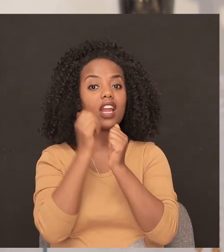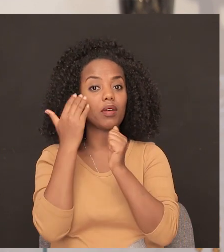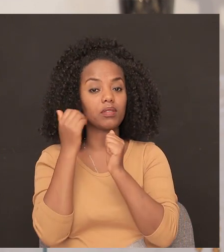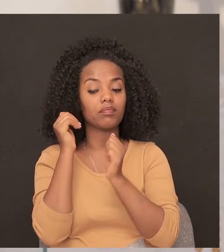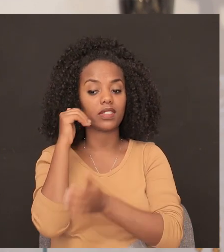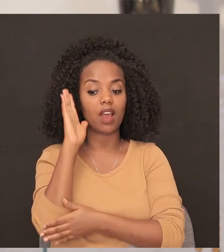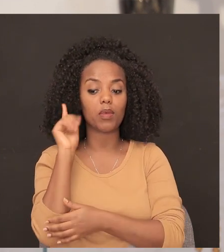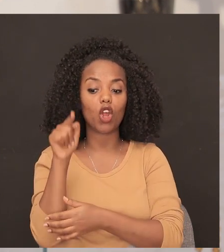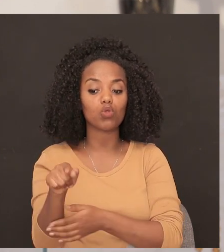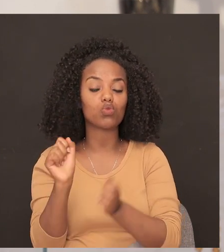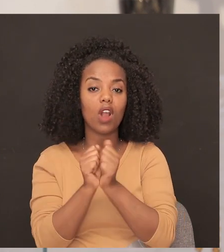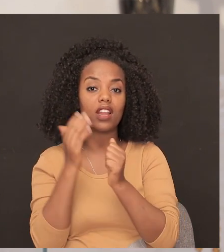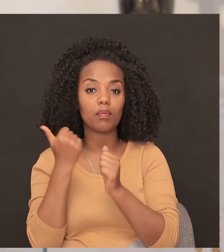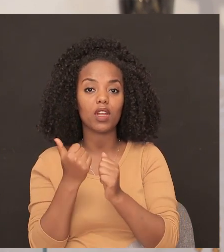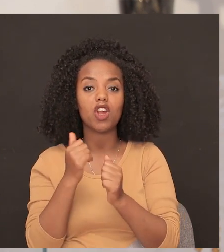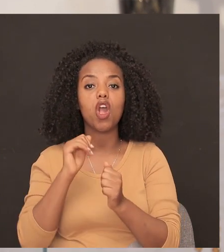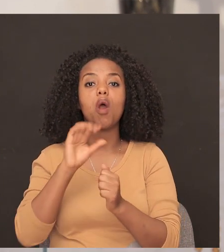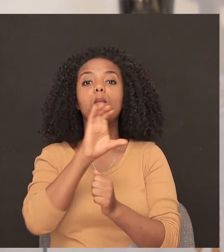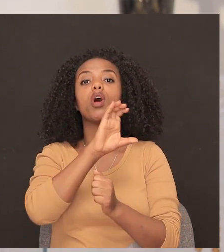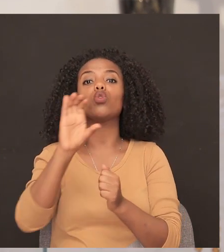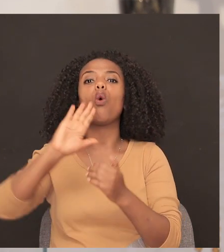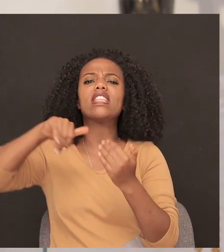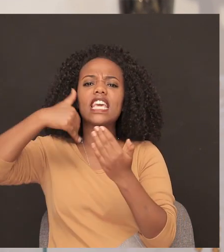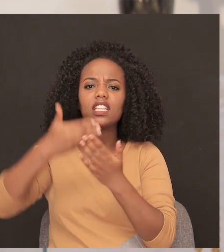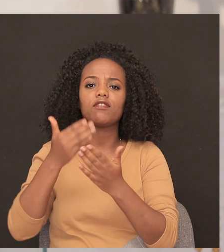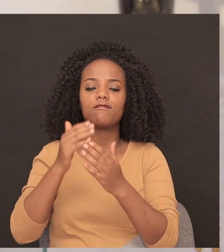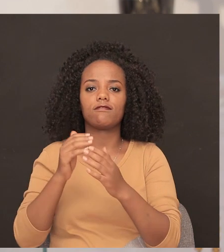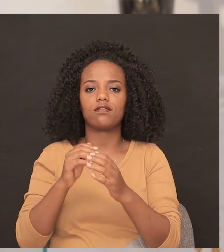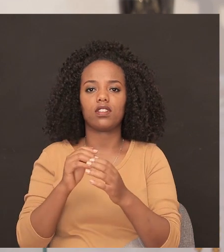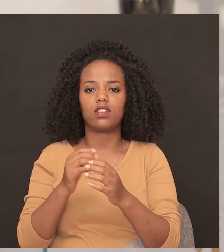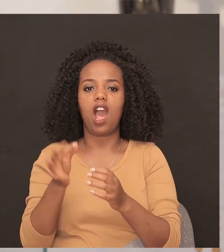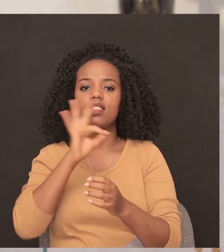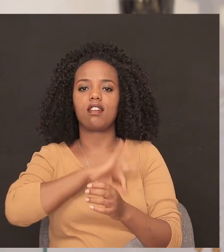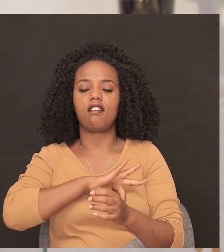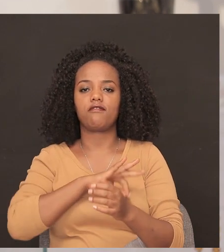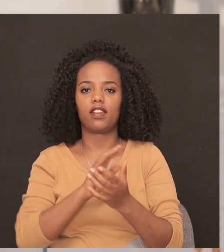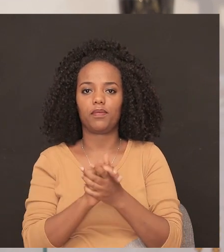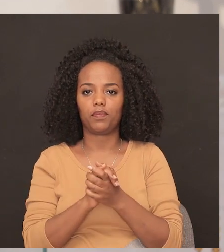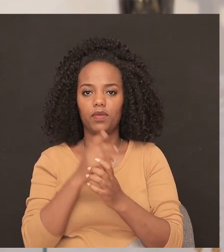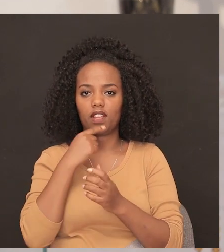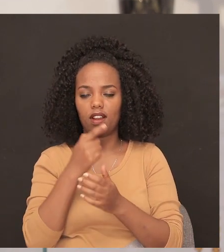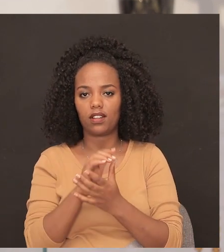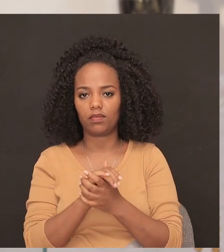ስለነበረ 100 እጥፍ አተረፈ ይለናል እግዚአብሔር ቃል። 100 እጥፍ አተረፈ።